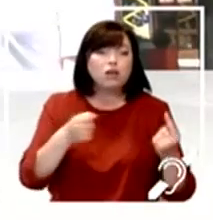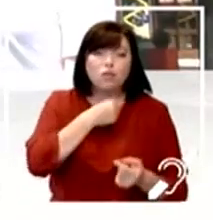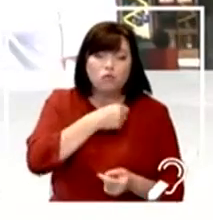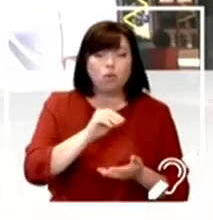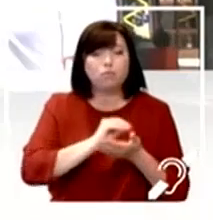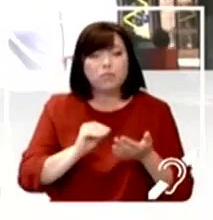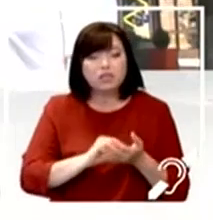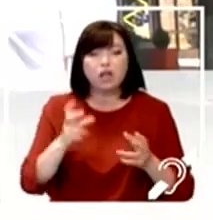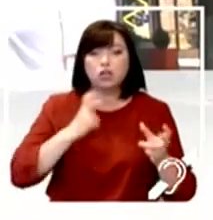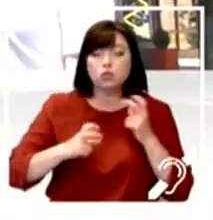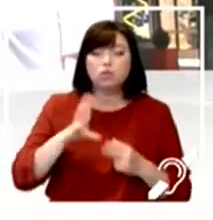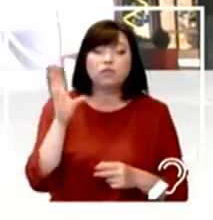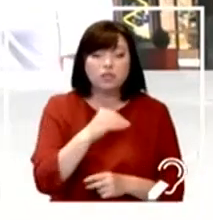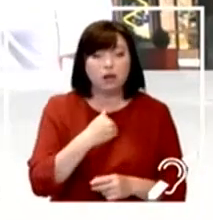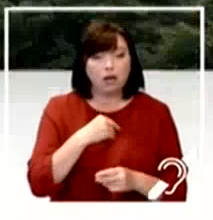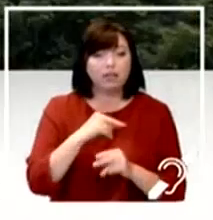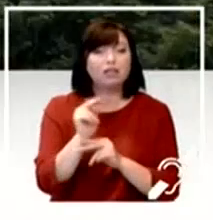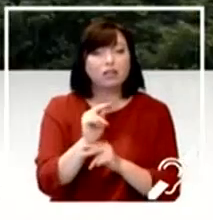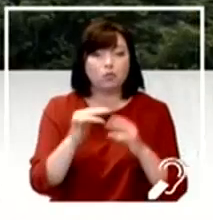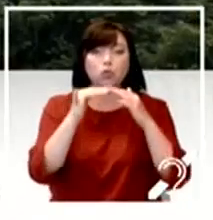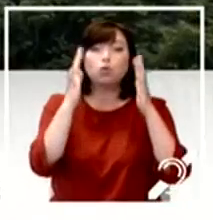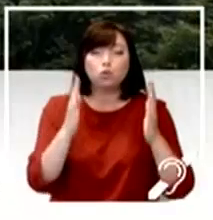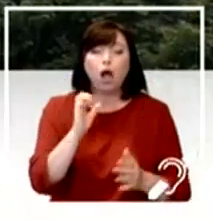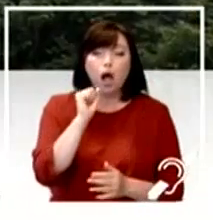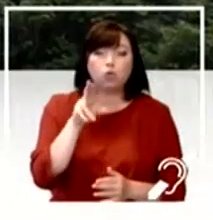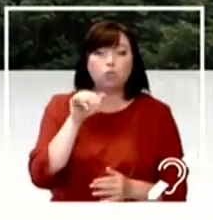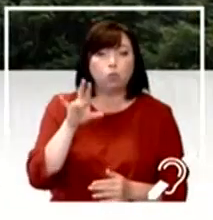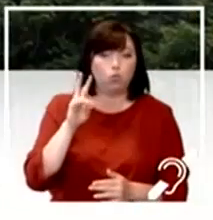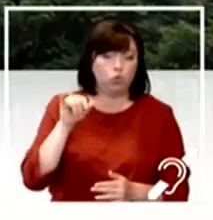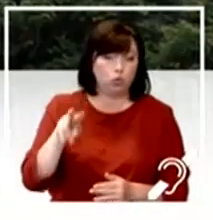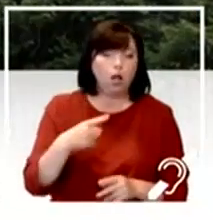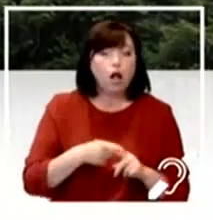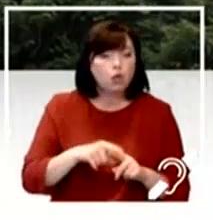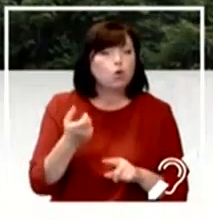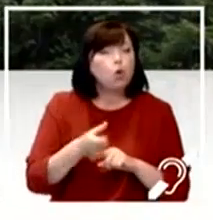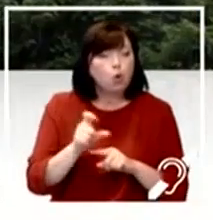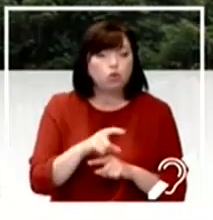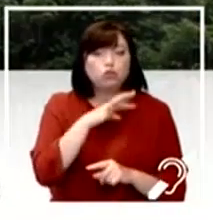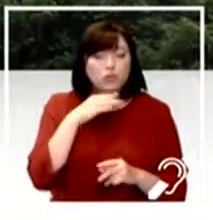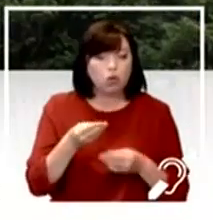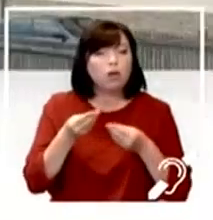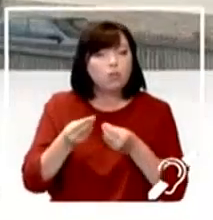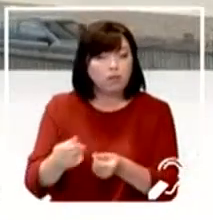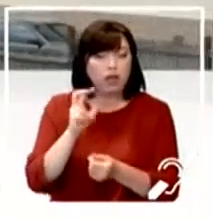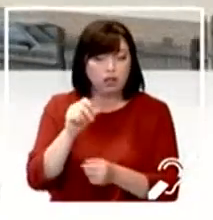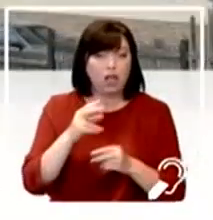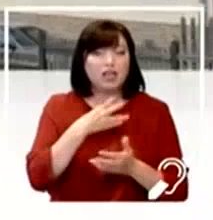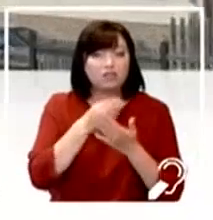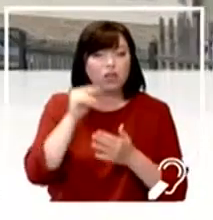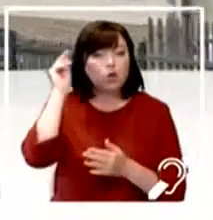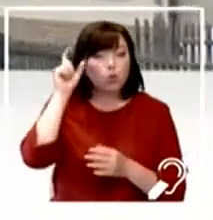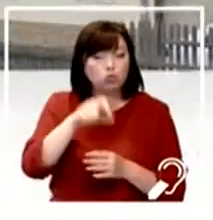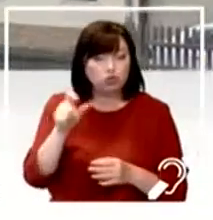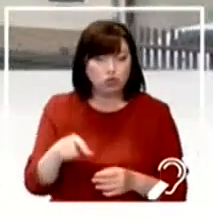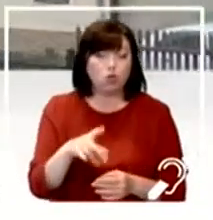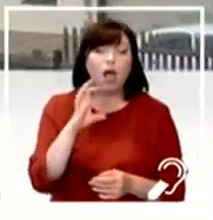scriitori, studenți, cu toții își doresc renovarea casei lui Arun Pumnul, cel care a avut o mare influență asupra elevilor săi. Pe Mihai Eminescu l-a găzduit